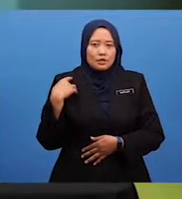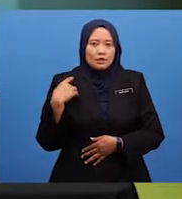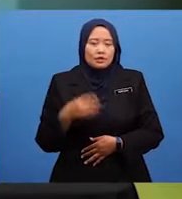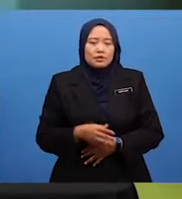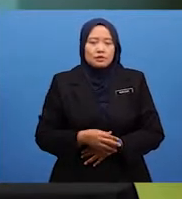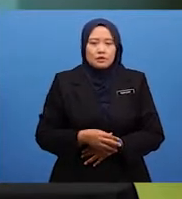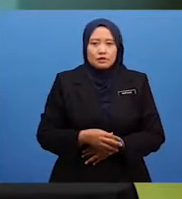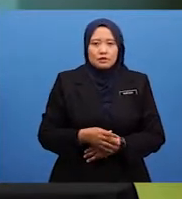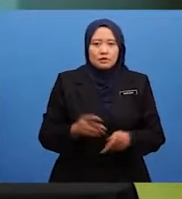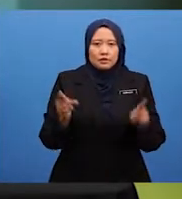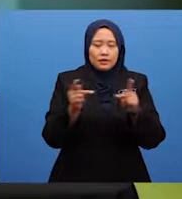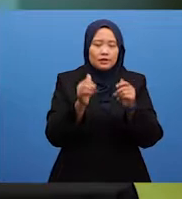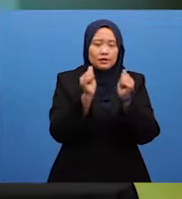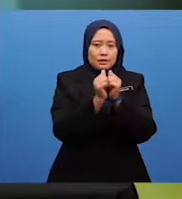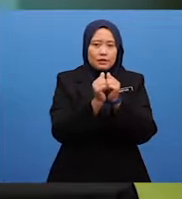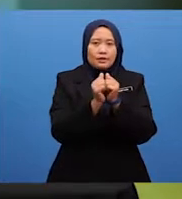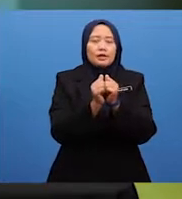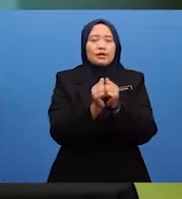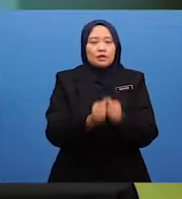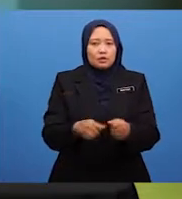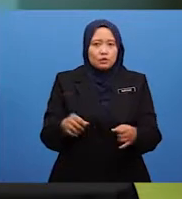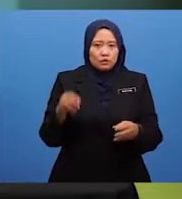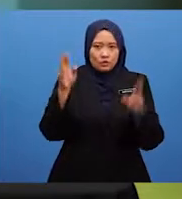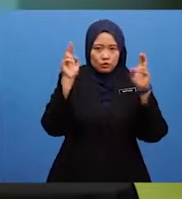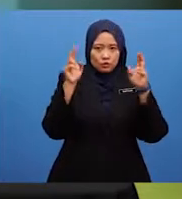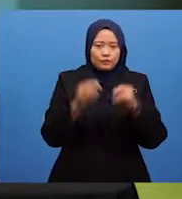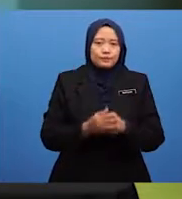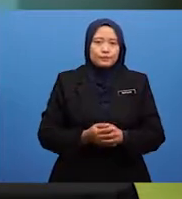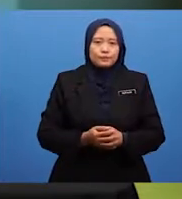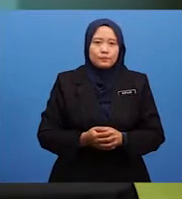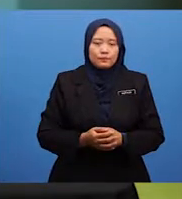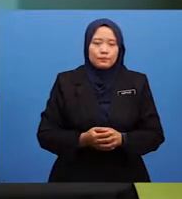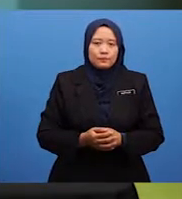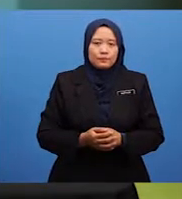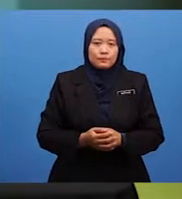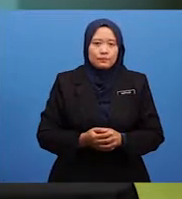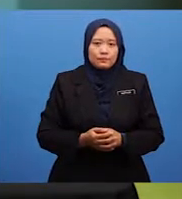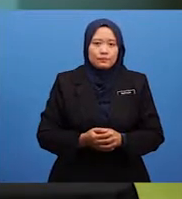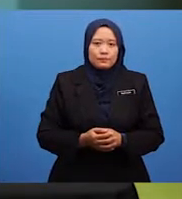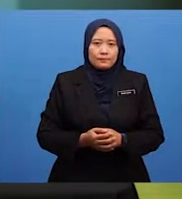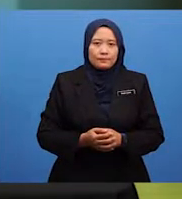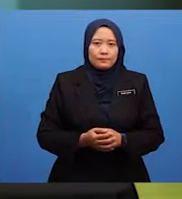dengan topik yang dipelajari. Jadi, apakah jawapannya?